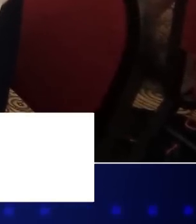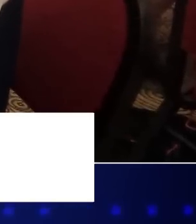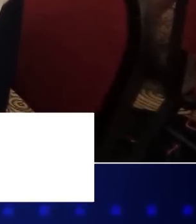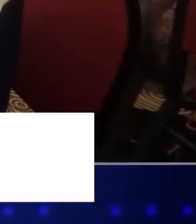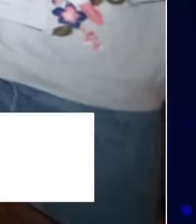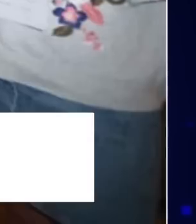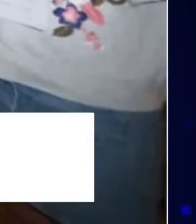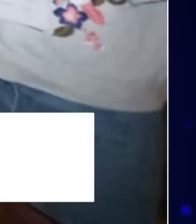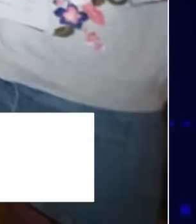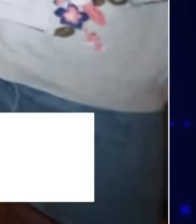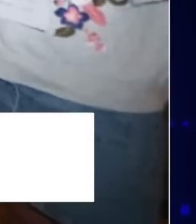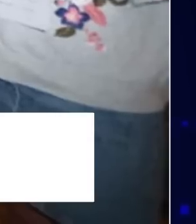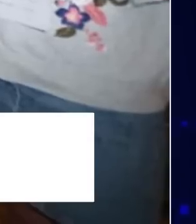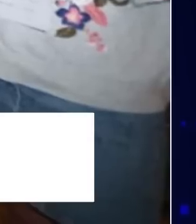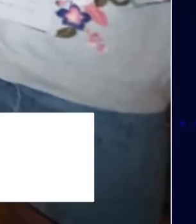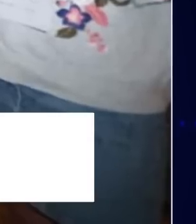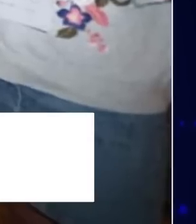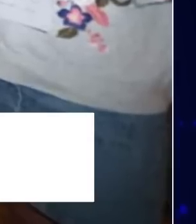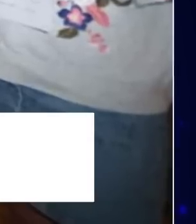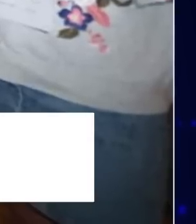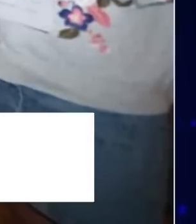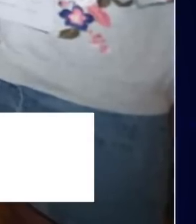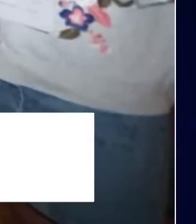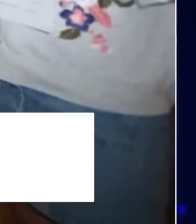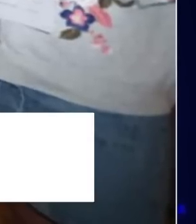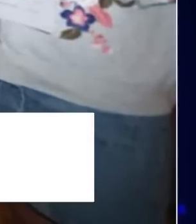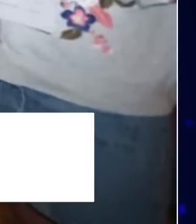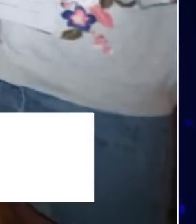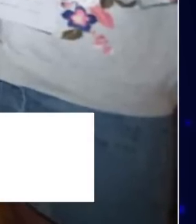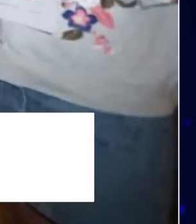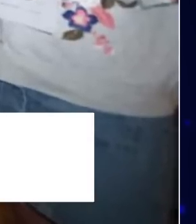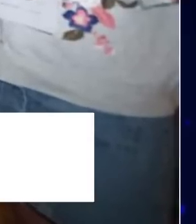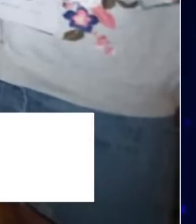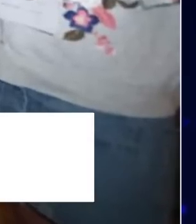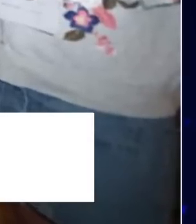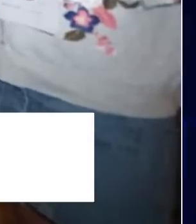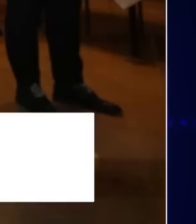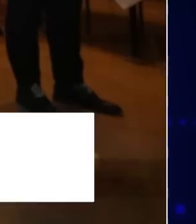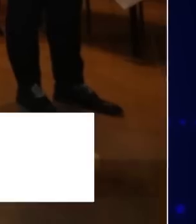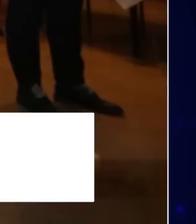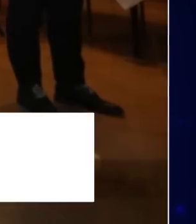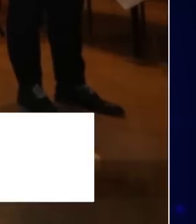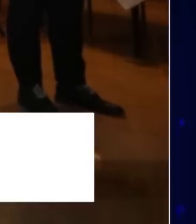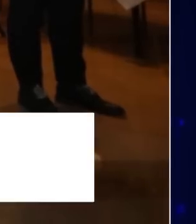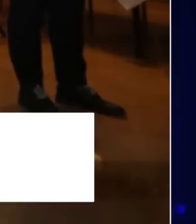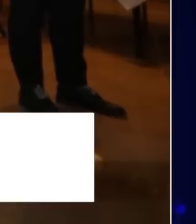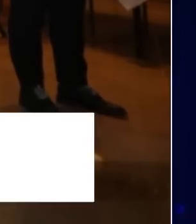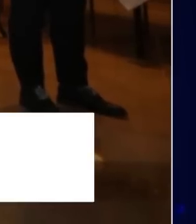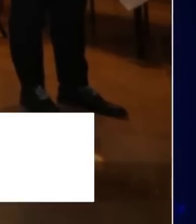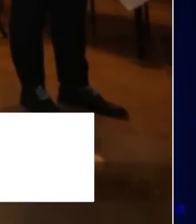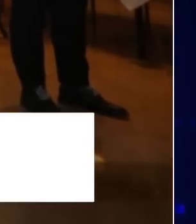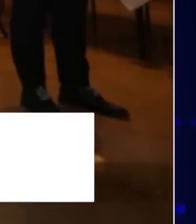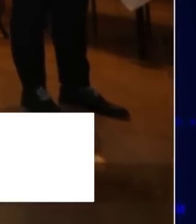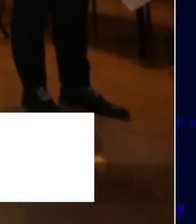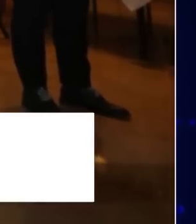төрийн талбайг дэлхийн аваргын тэнгэрт ондууллаа. 1990 оноос хойш Монголын даамжид энэхүү тэмцээнд оролцож байгаас 17 хүрэлх насны ангилалд өмнө нь